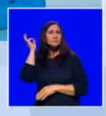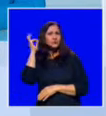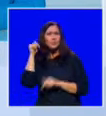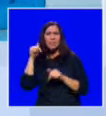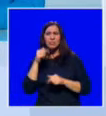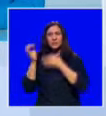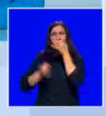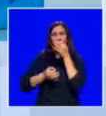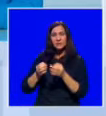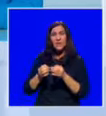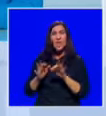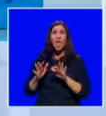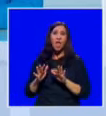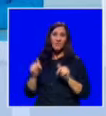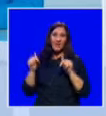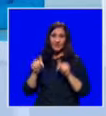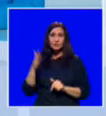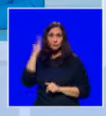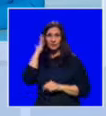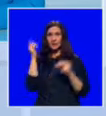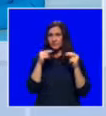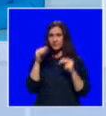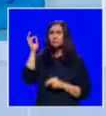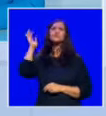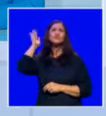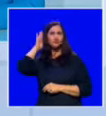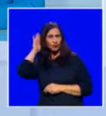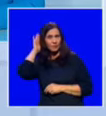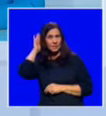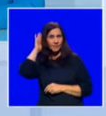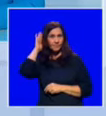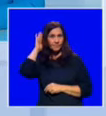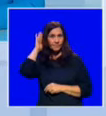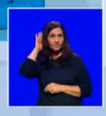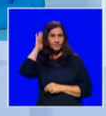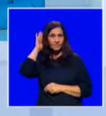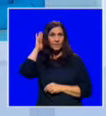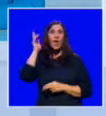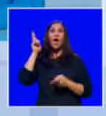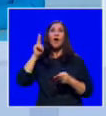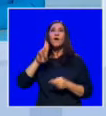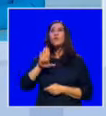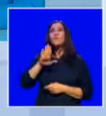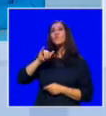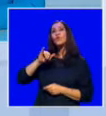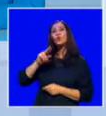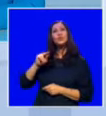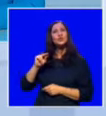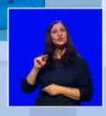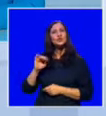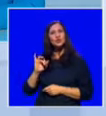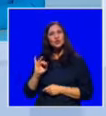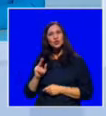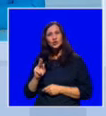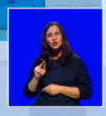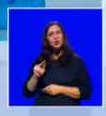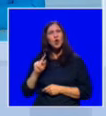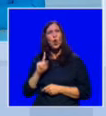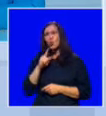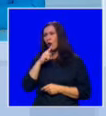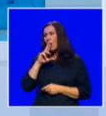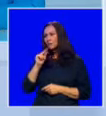днес обяснение, два днес от Министерски съвет. Чухме обаче и Вучич, който казва, че му е било обещано от България